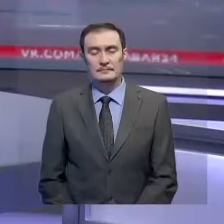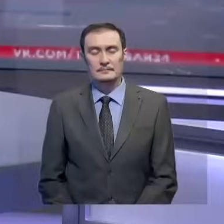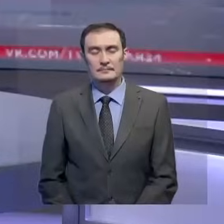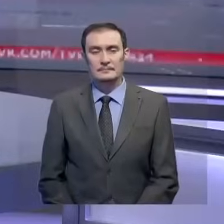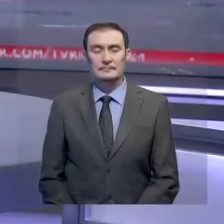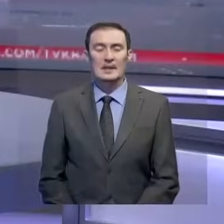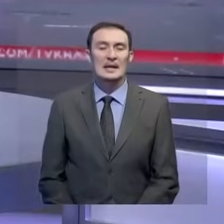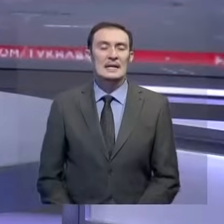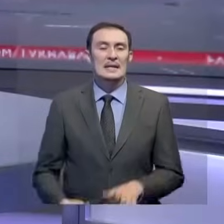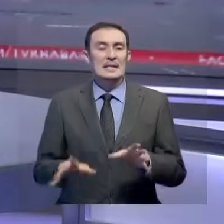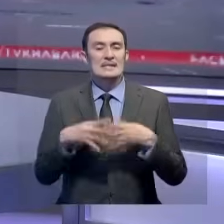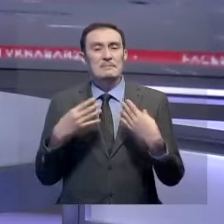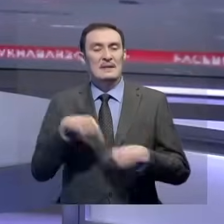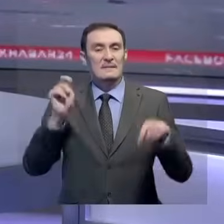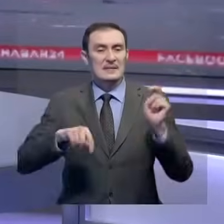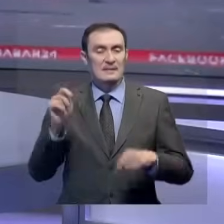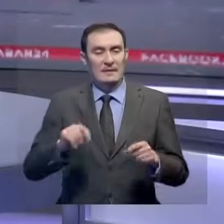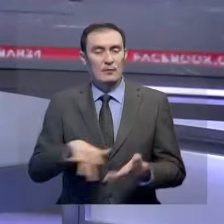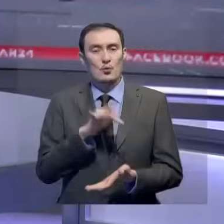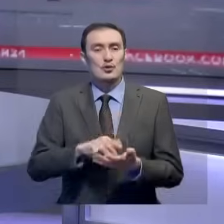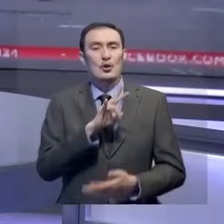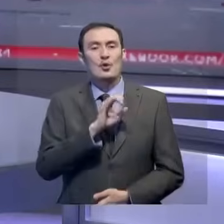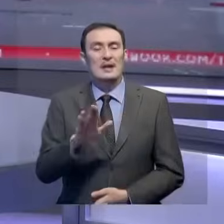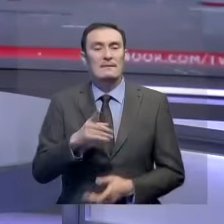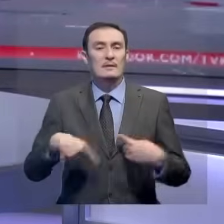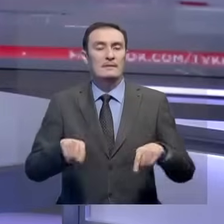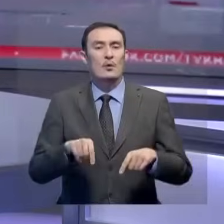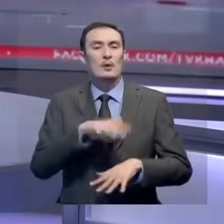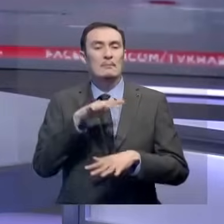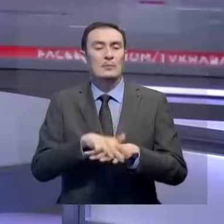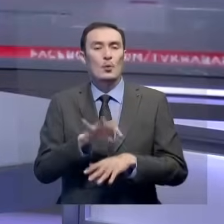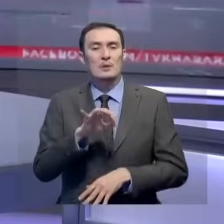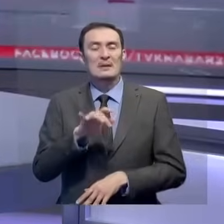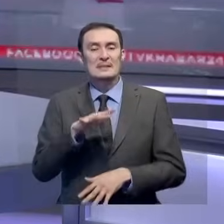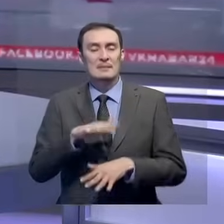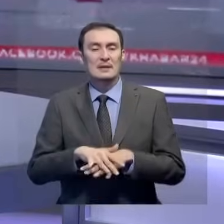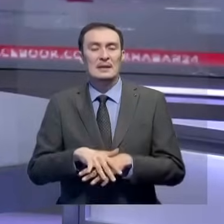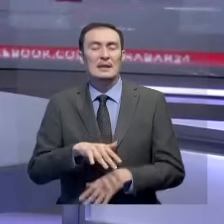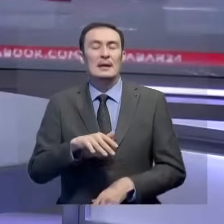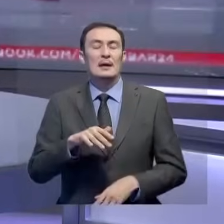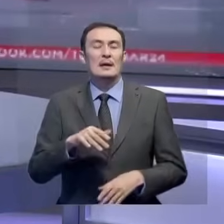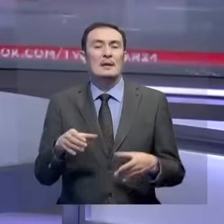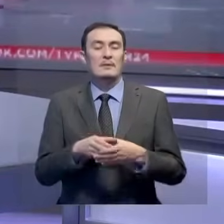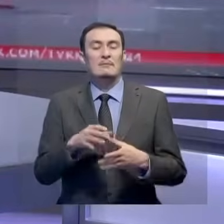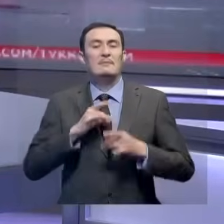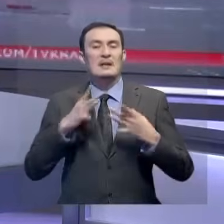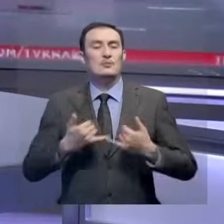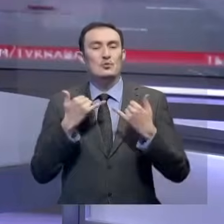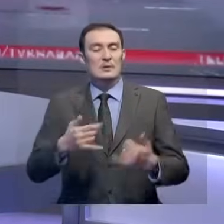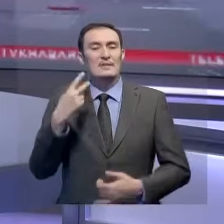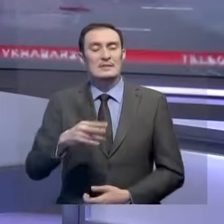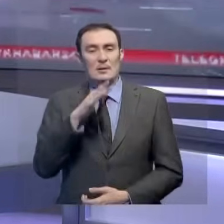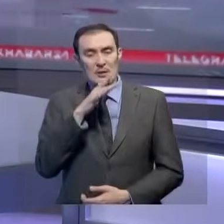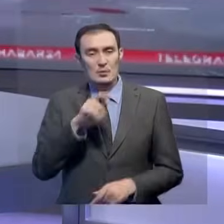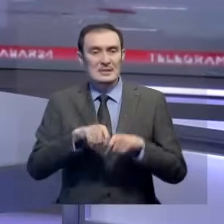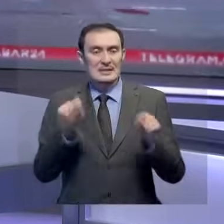Продолжаем выпуск. Семейный фестиваль для жителей Конаева организовали Отбасы Банк и строительная компания КАЗ-СМУ. Праздник приурочили к